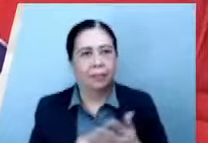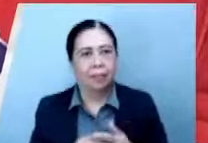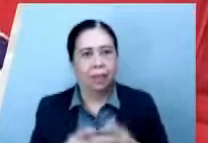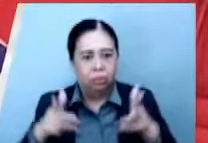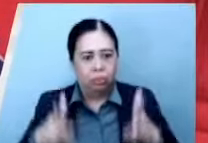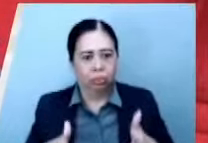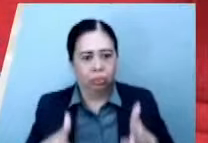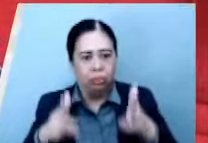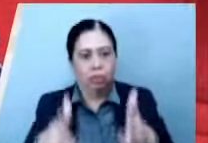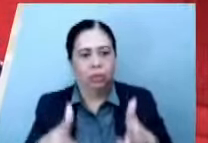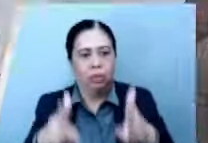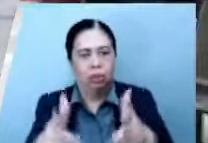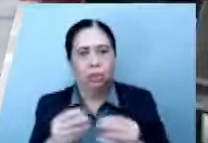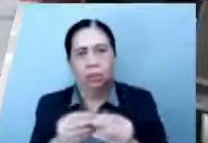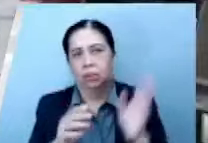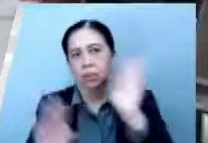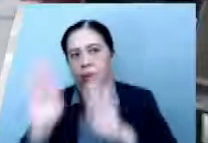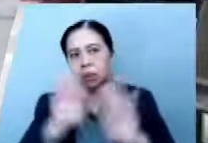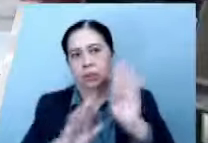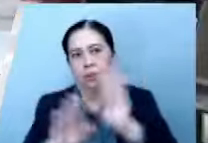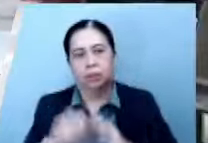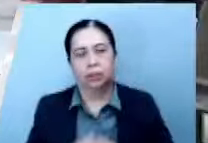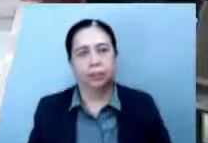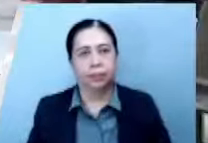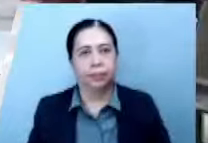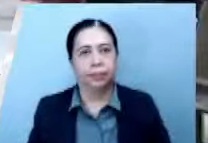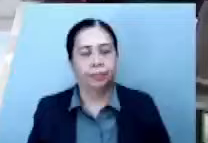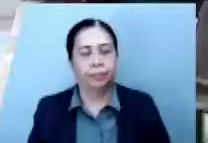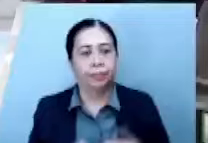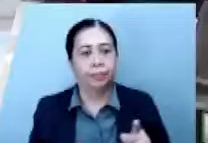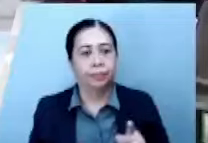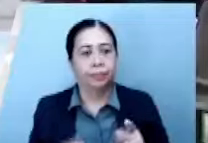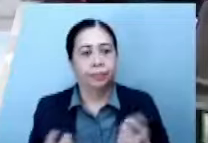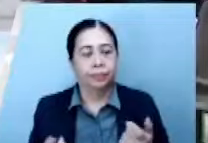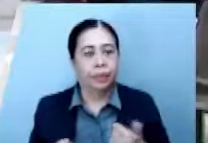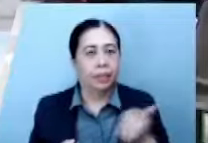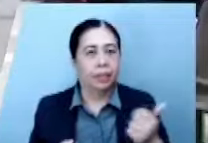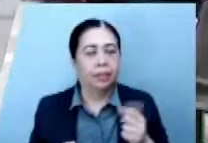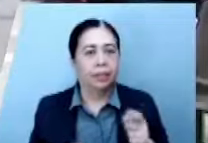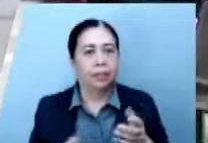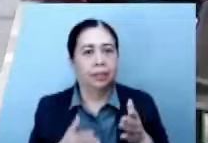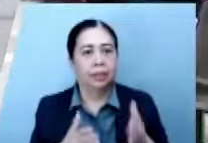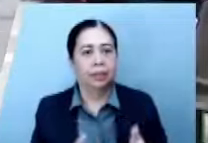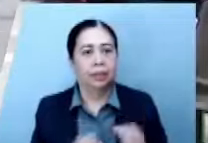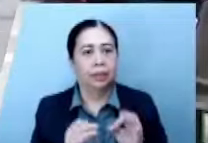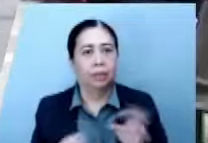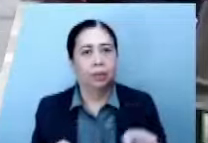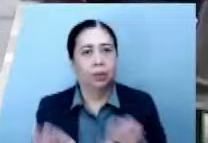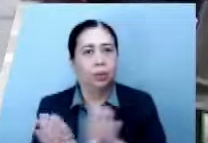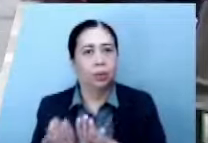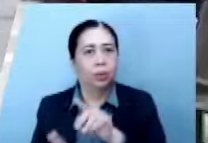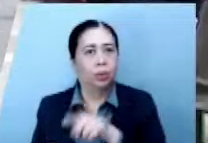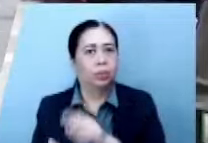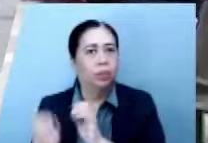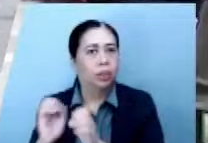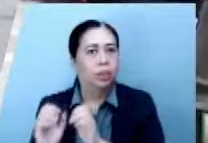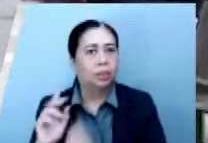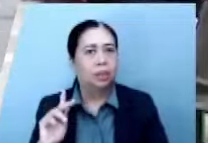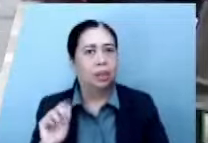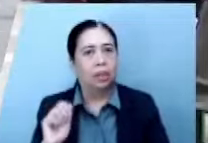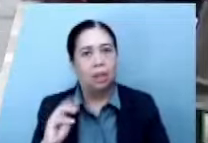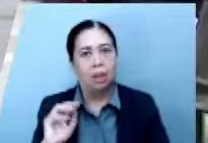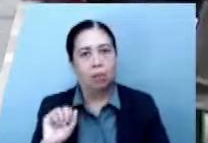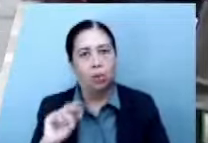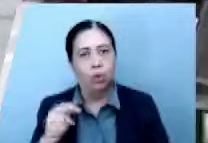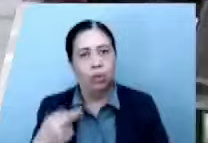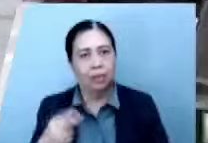ang mga pinaka-problema po natin. Isa itong Cambridge sa mga alternatibong ruta kapag isinara na yung EDSA Kamuning Flyover Southbound. Ayon